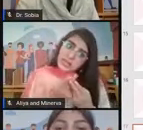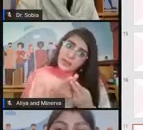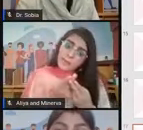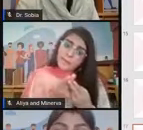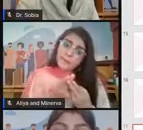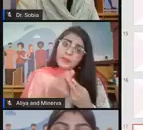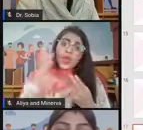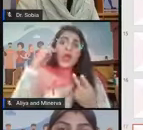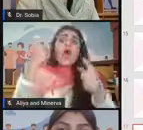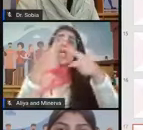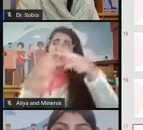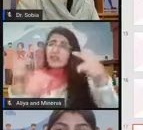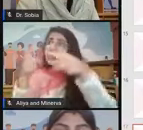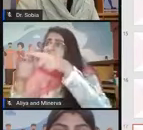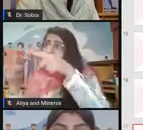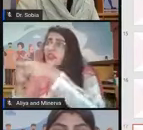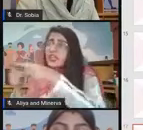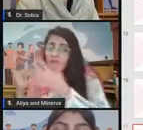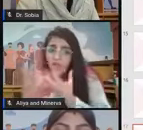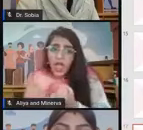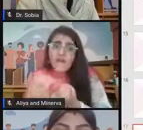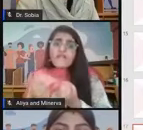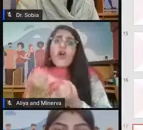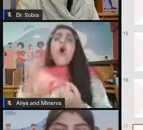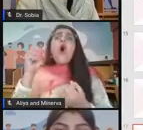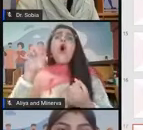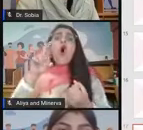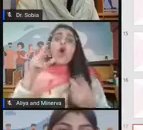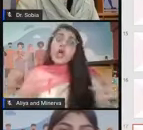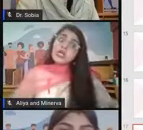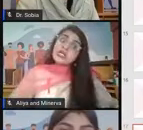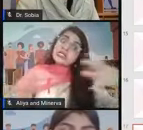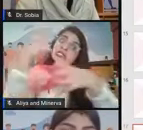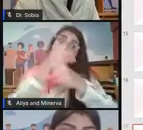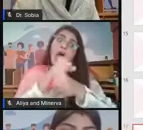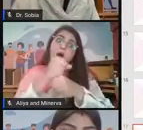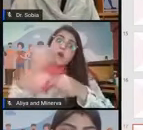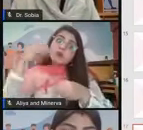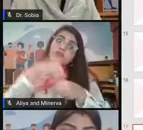there is a variation that depends on different like हर बंदे का अलग अलग